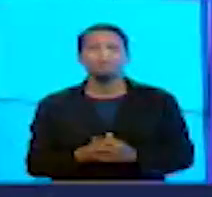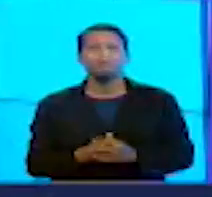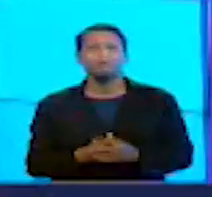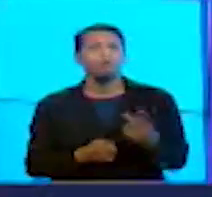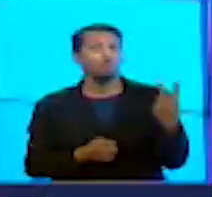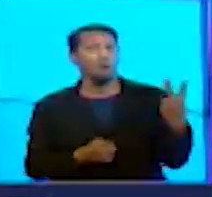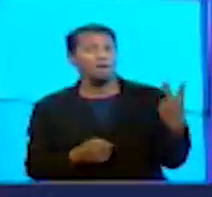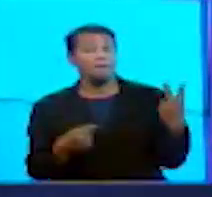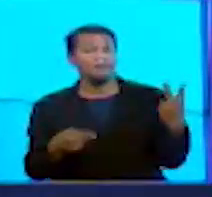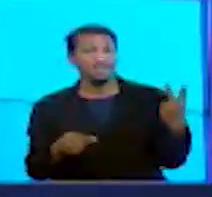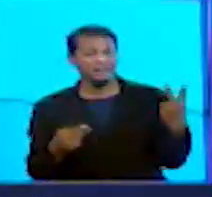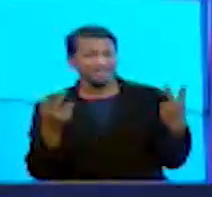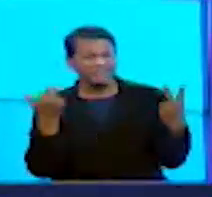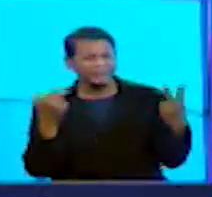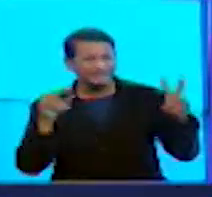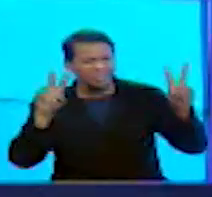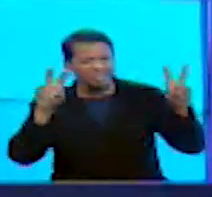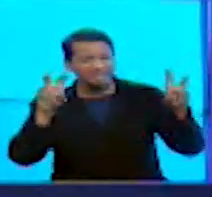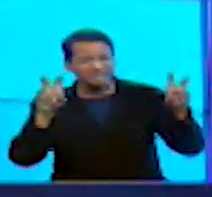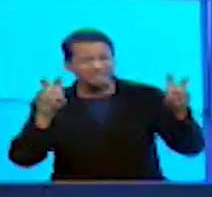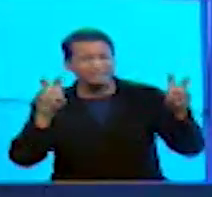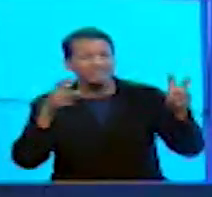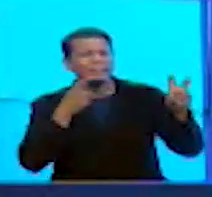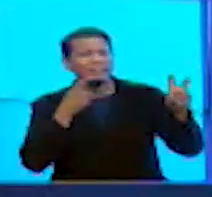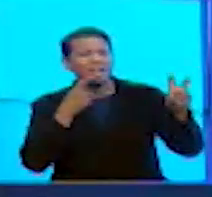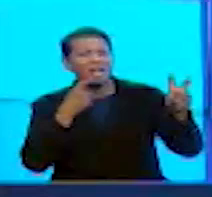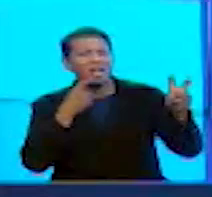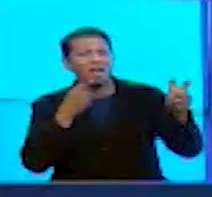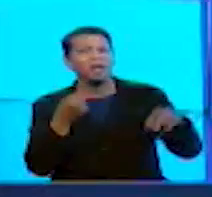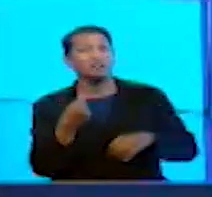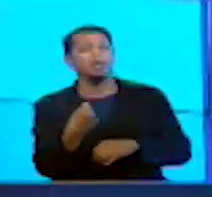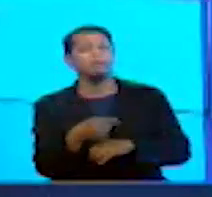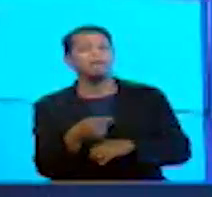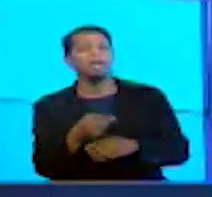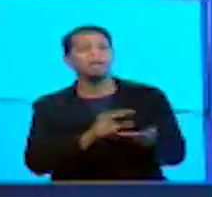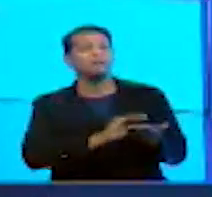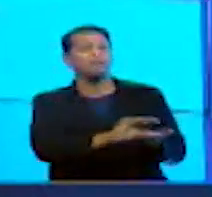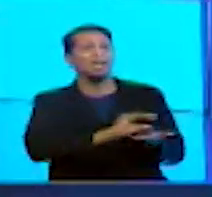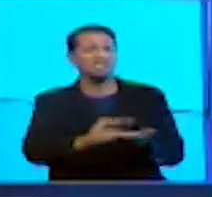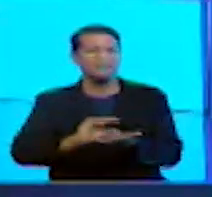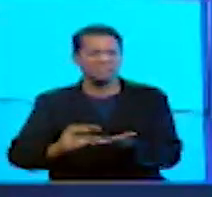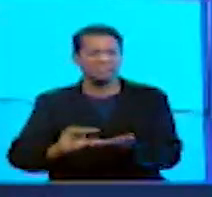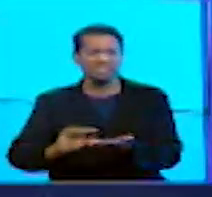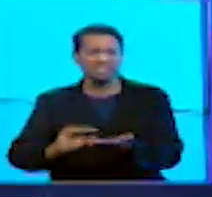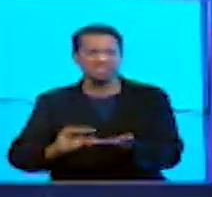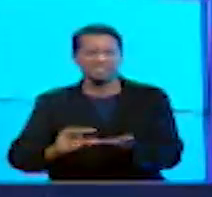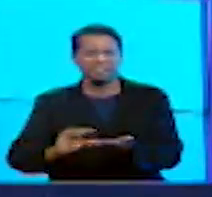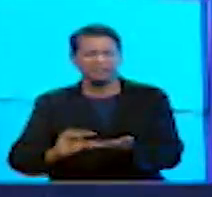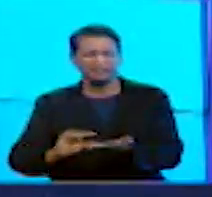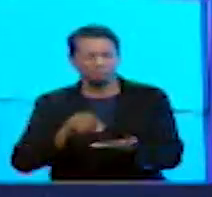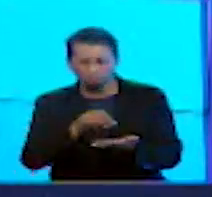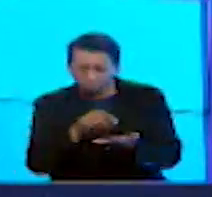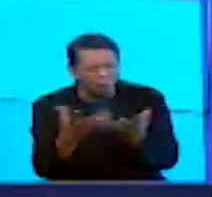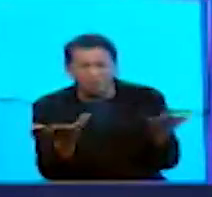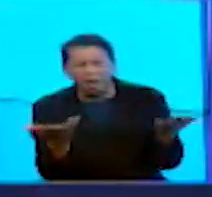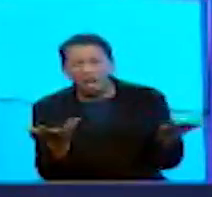soal Kementerian Investasi ini. Setelah satu tahun kita menghadapi pandemi, apakah nanti rencananya akan